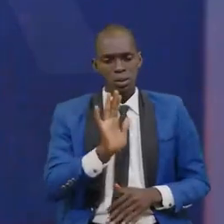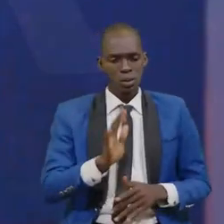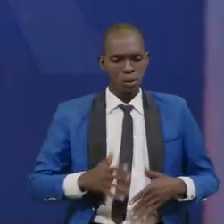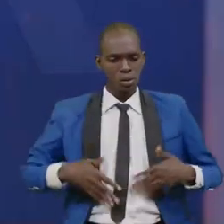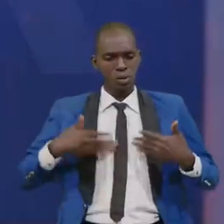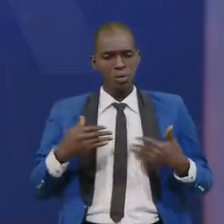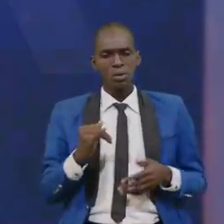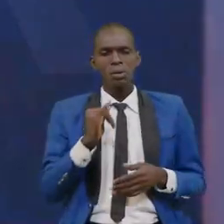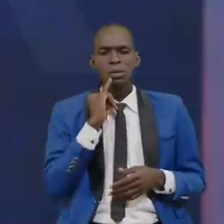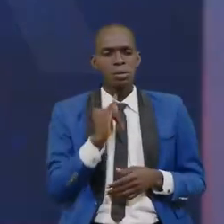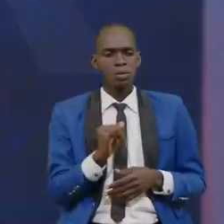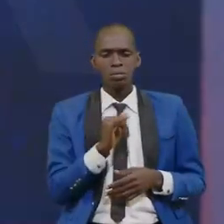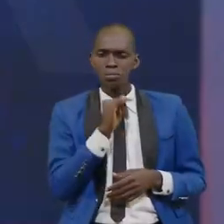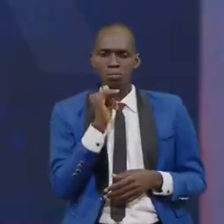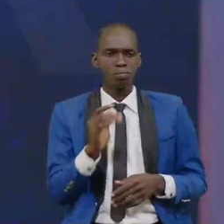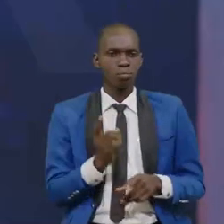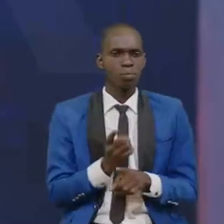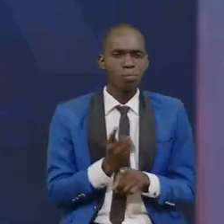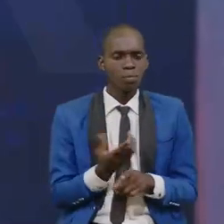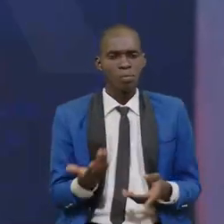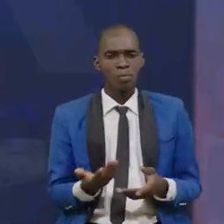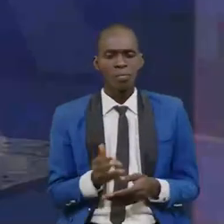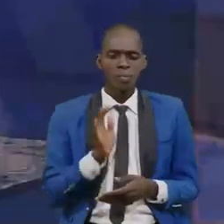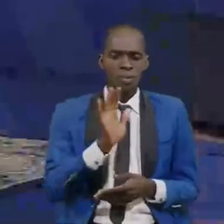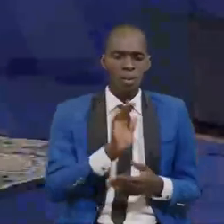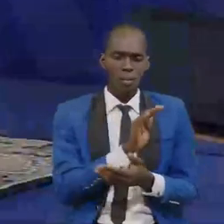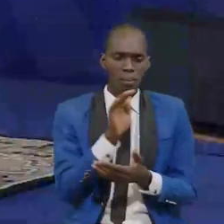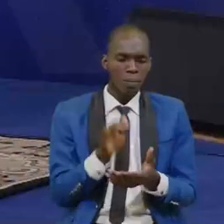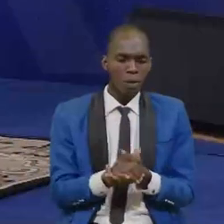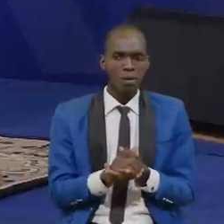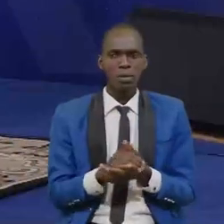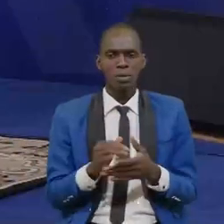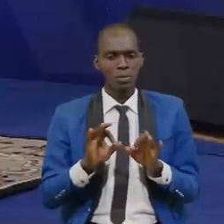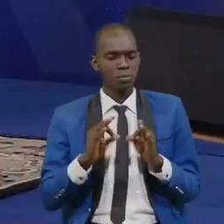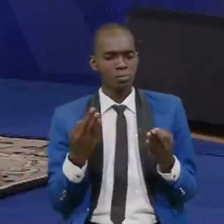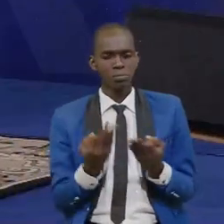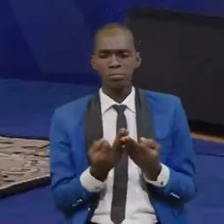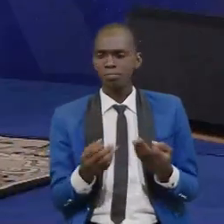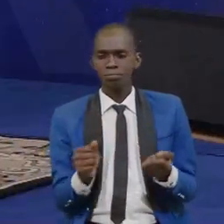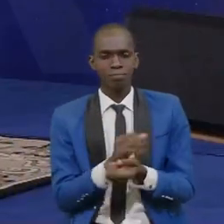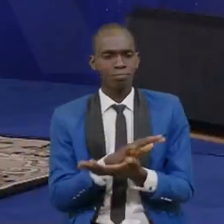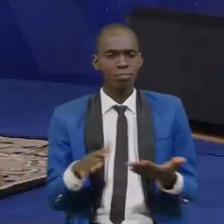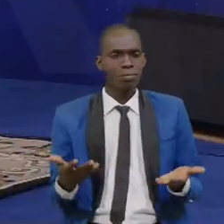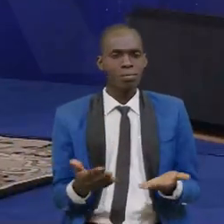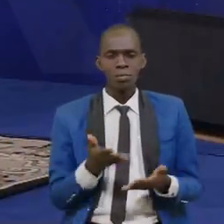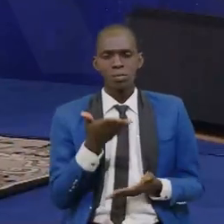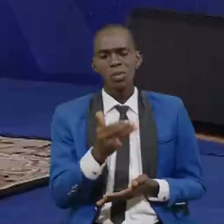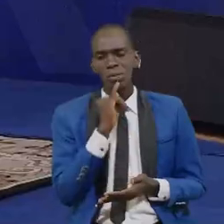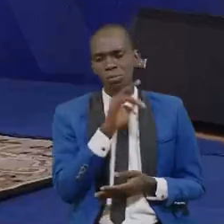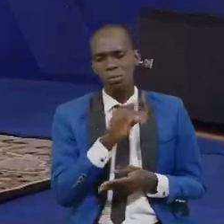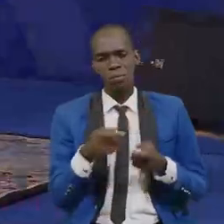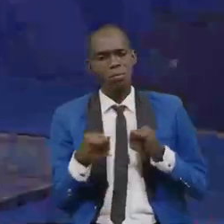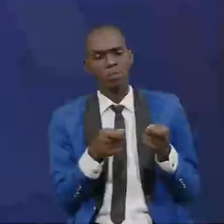la renverse, son mariage, sa famille est dispersée, il n'y a pas de